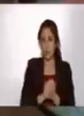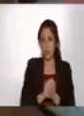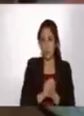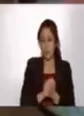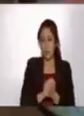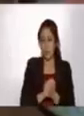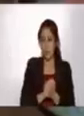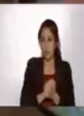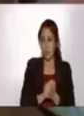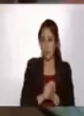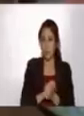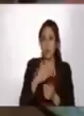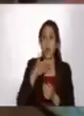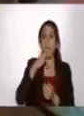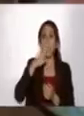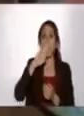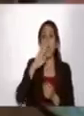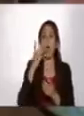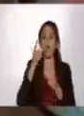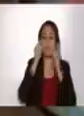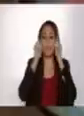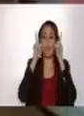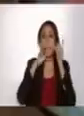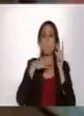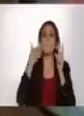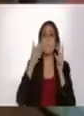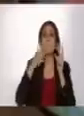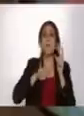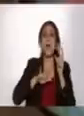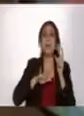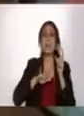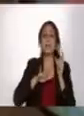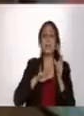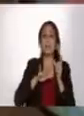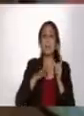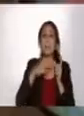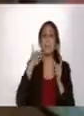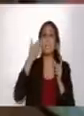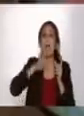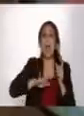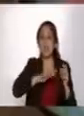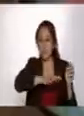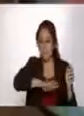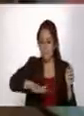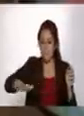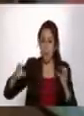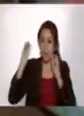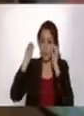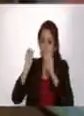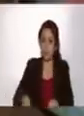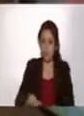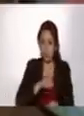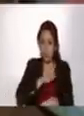ريحه ولا اي حاجه، بالحمد لله بنتي صاحيه. لقيت بقول لبنتك بانت، بنتك لقيناها جثه في قلب الترعه. قلت لهم بتقولوا